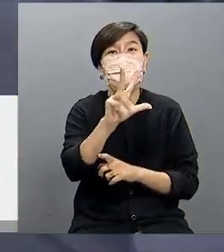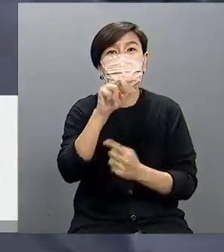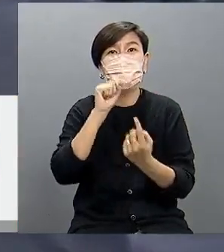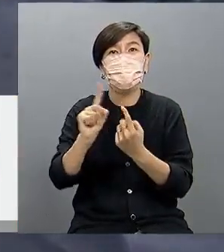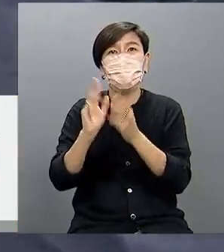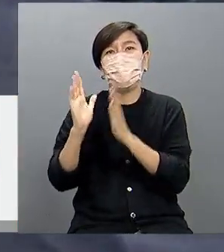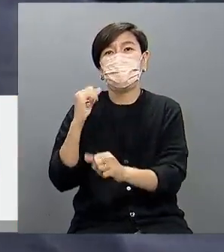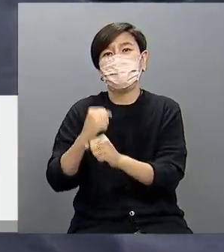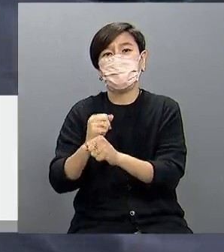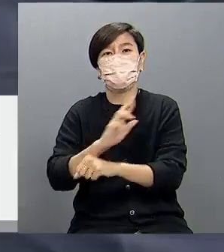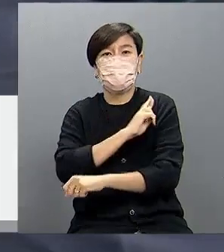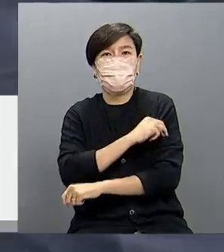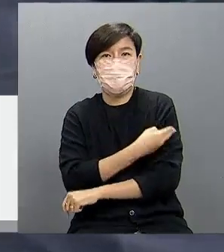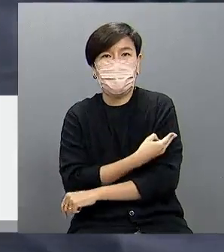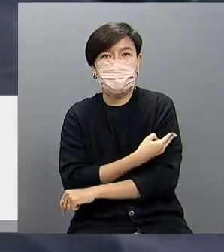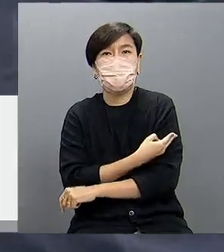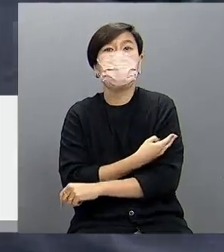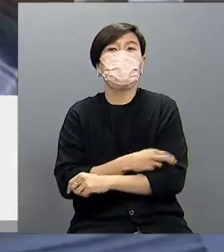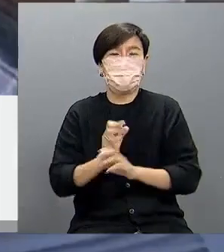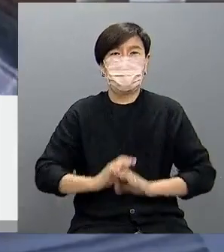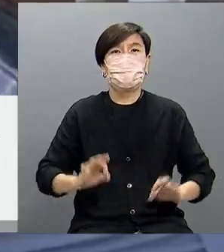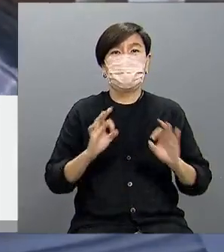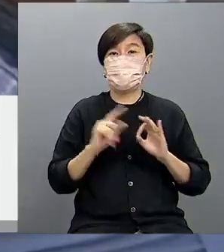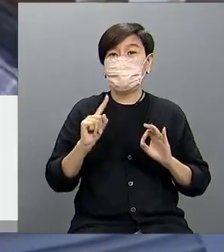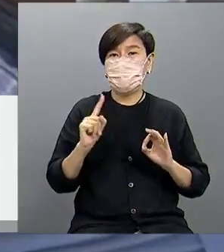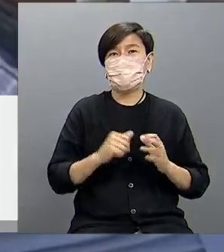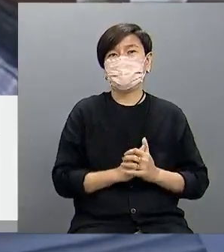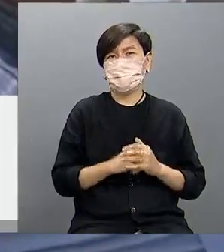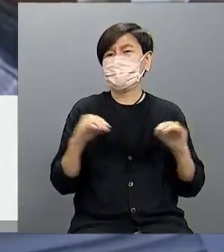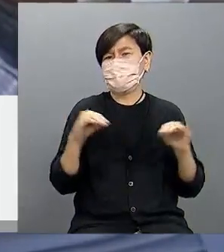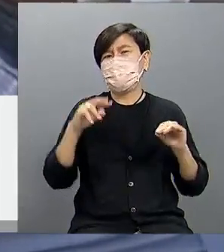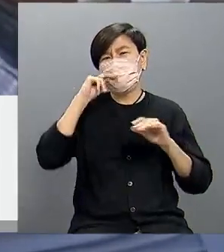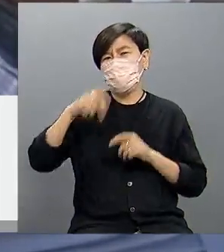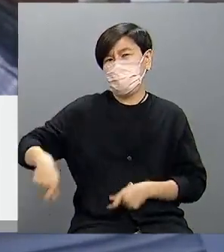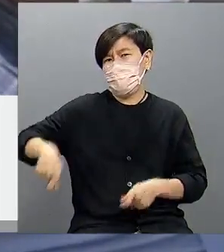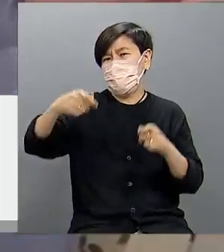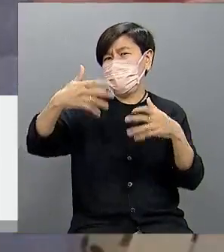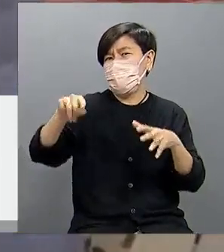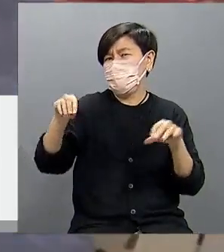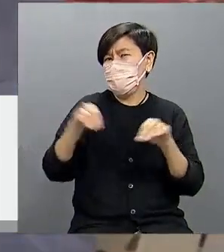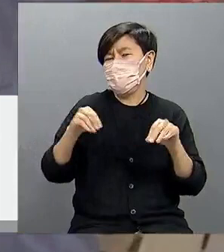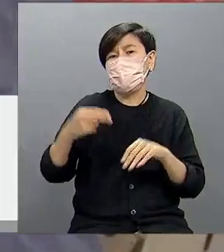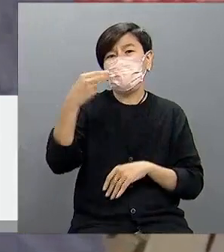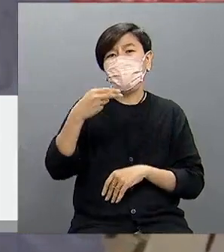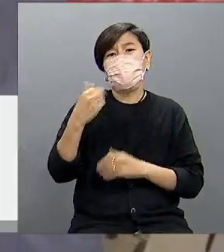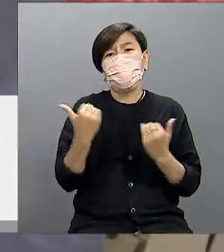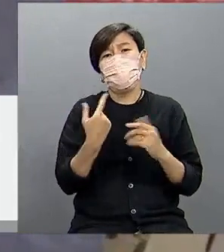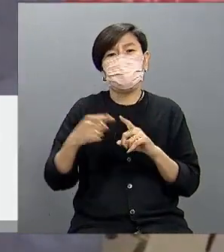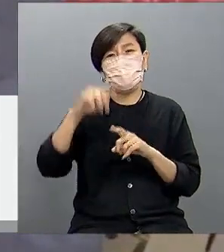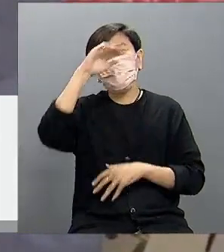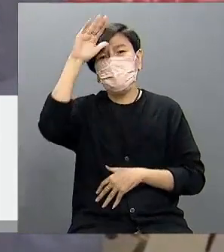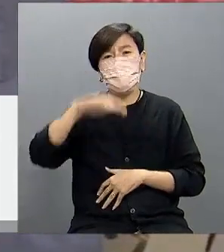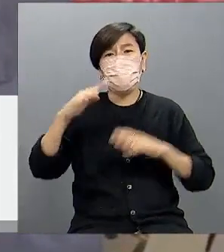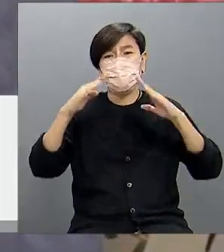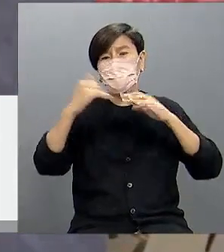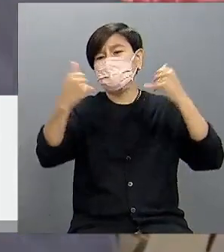ประสงค์นะคะเพื่อเตรียมรับเทศกาลสงกรานต์ก็จะมีลูกหลานพี่น้องเดินทางกันมาเยี่ยมอาจจะมี